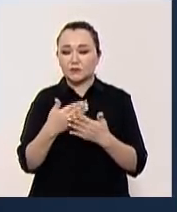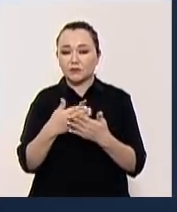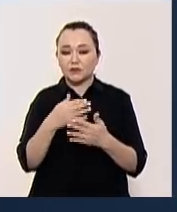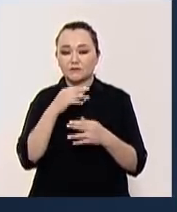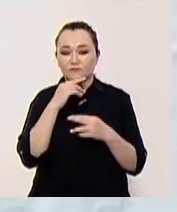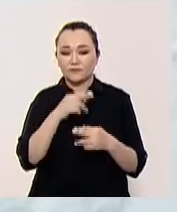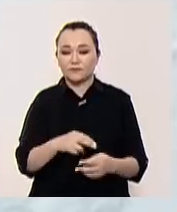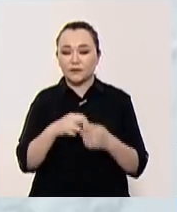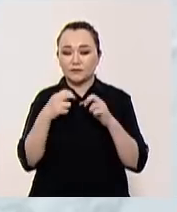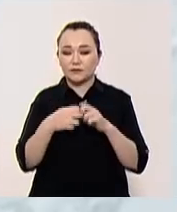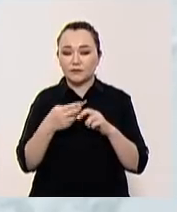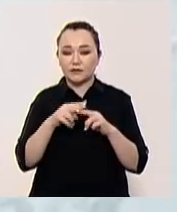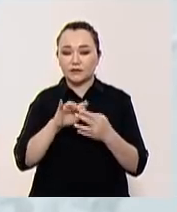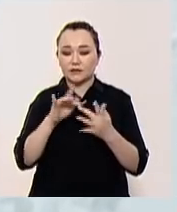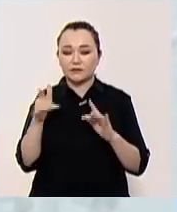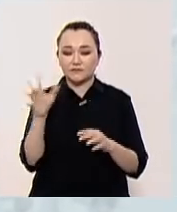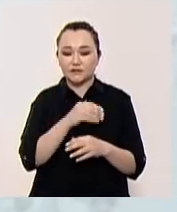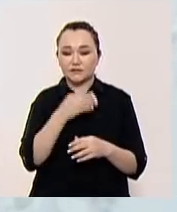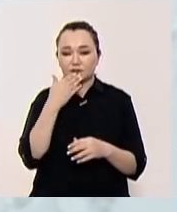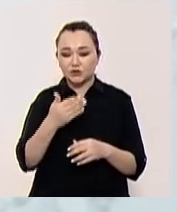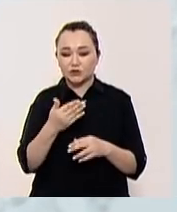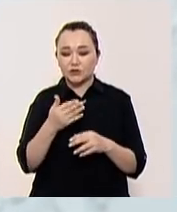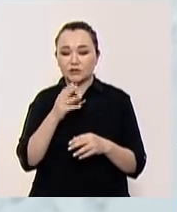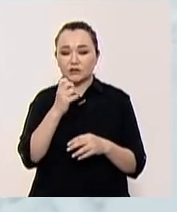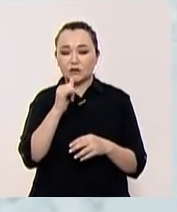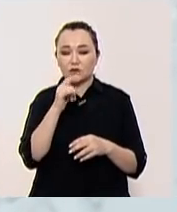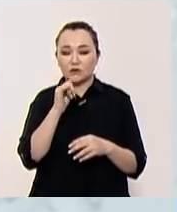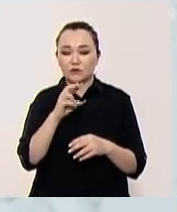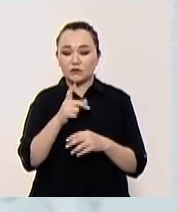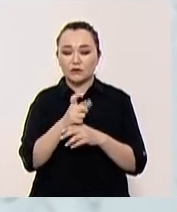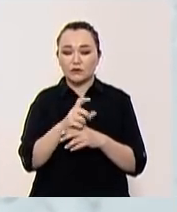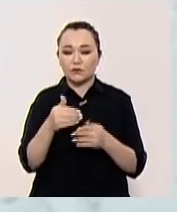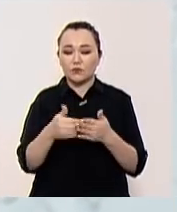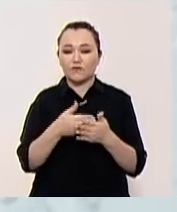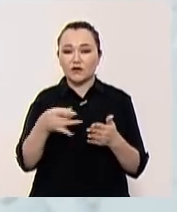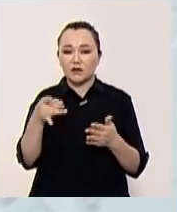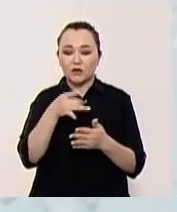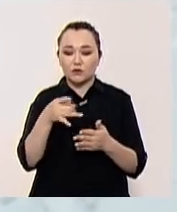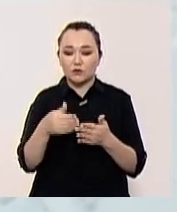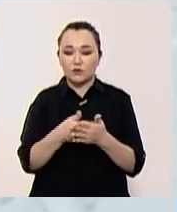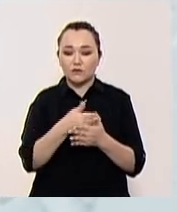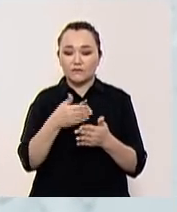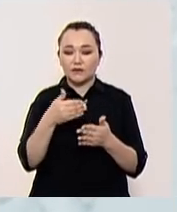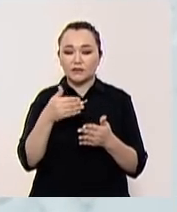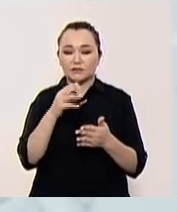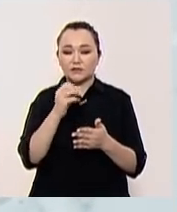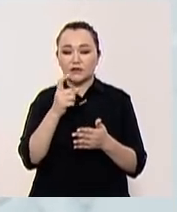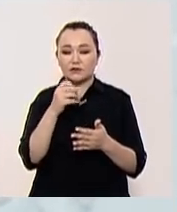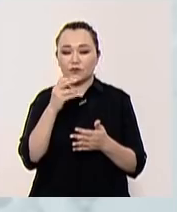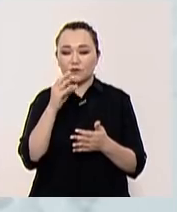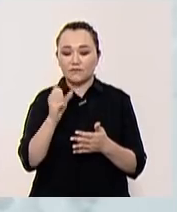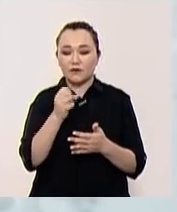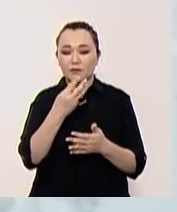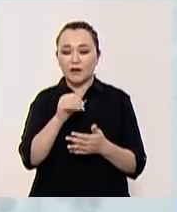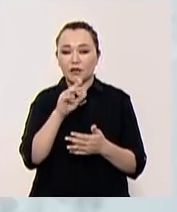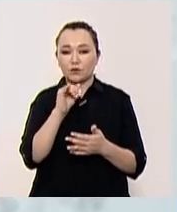назар салсақ. Интернетті бәрі сұрап жатыр. Мына Таугүл деген жер жаңа микрорайон. Мына жаңа Тихановка деген жер,